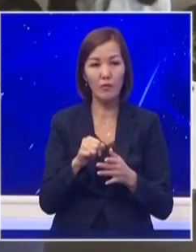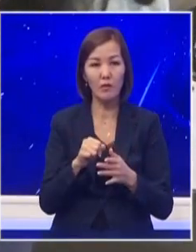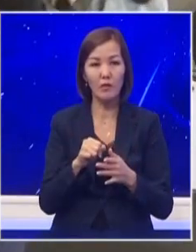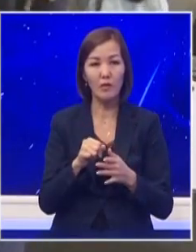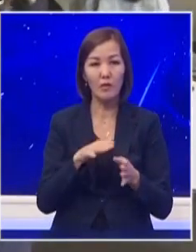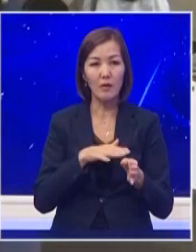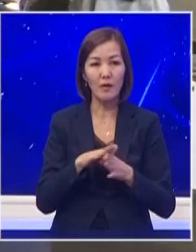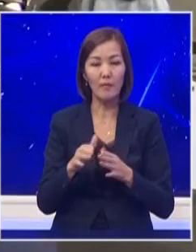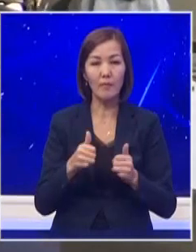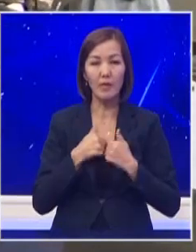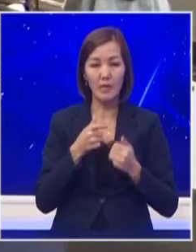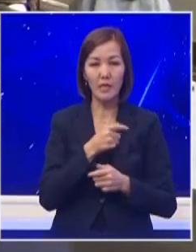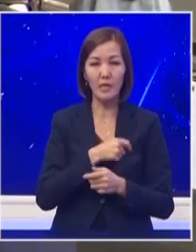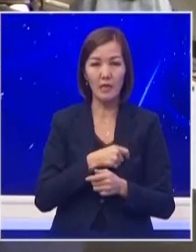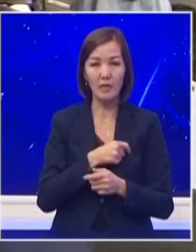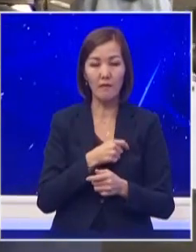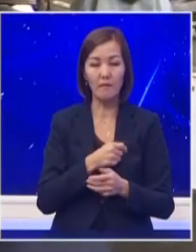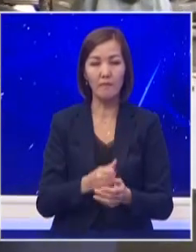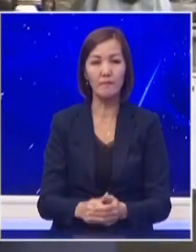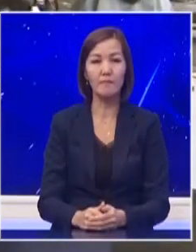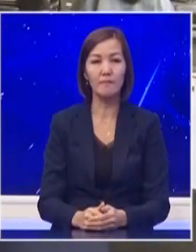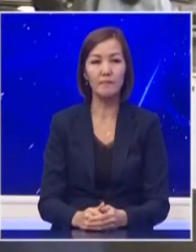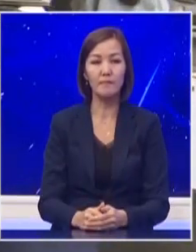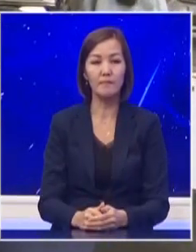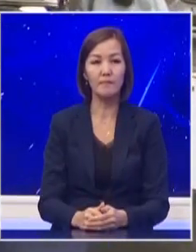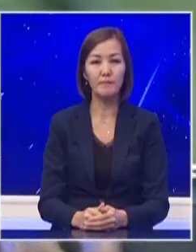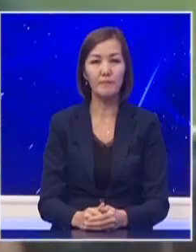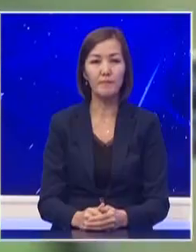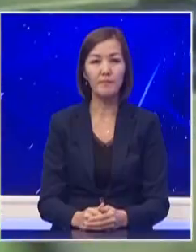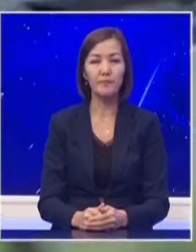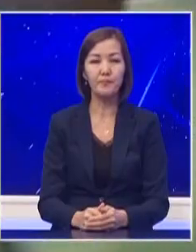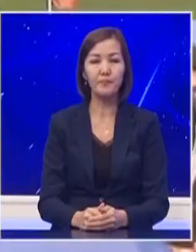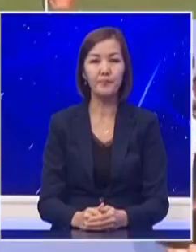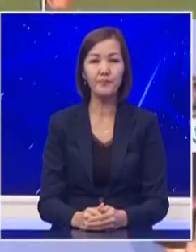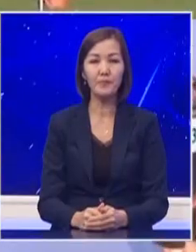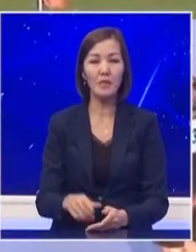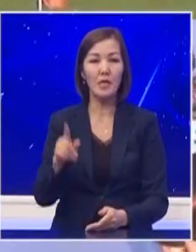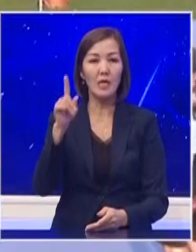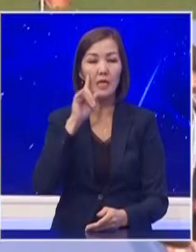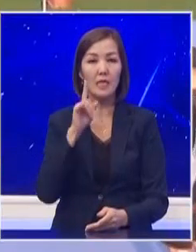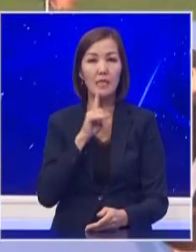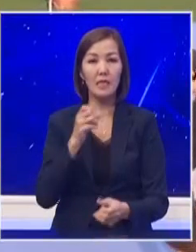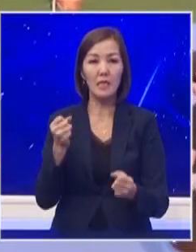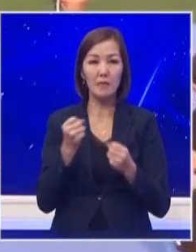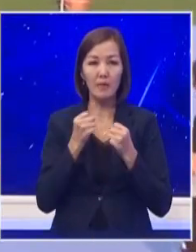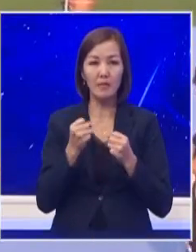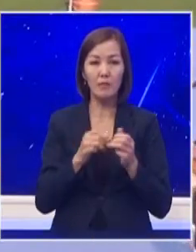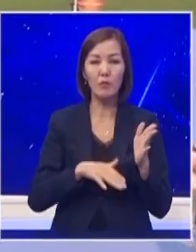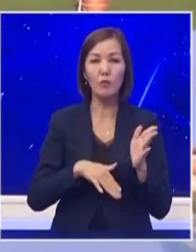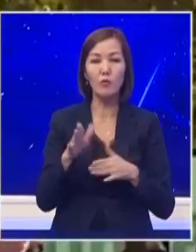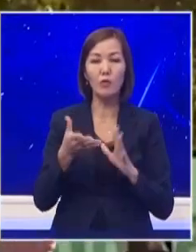оправдал ожидания тренеров и болельщиков стоит отметить что Казахстанские спортсмены показывают